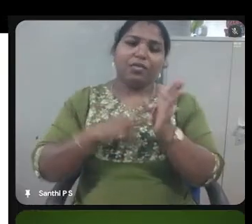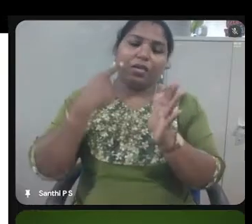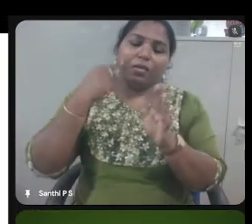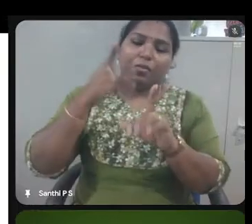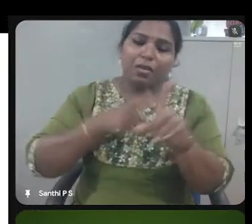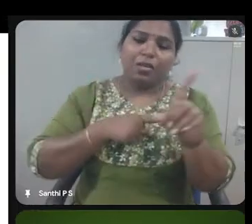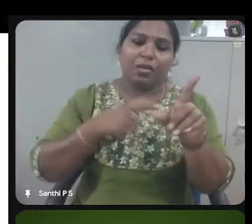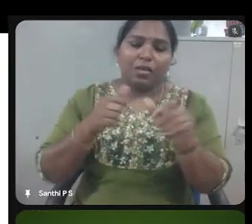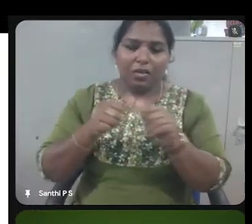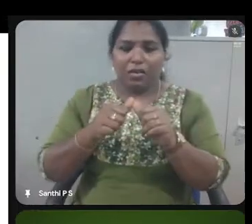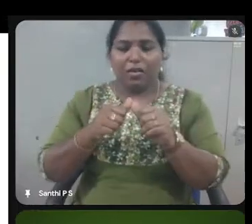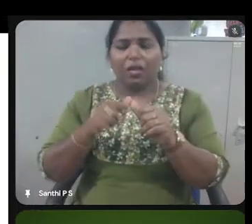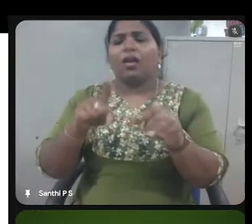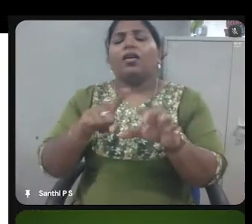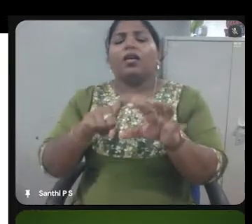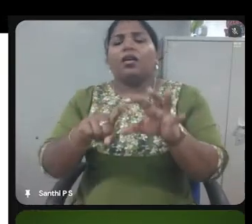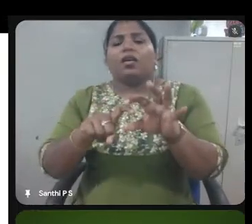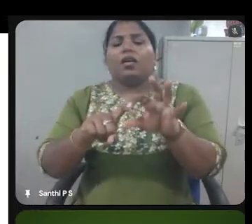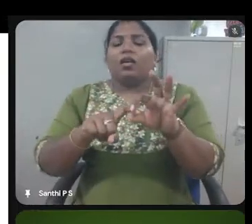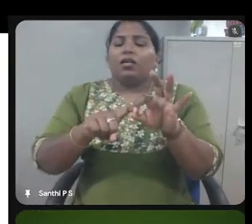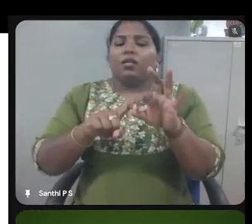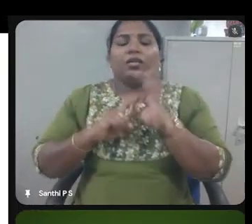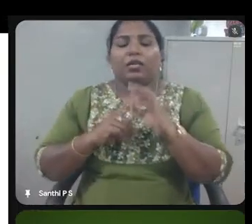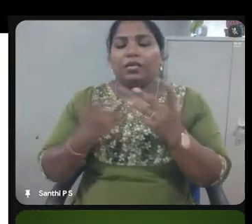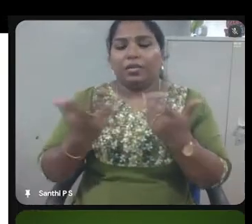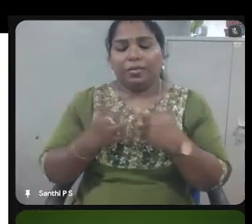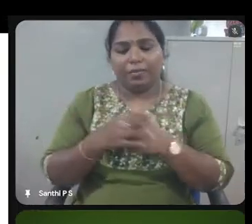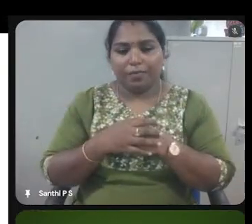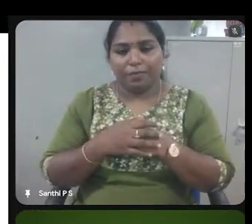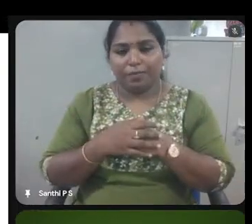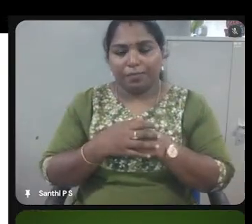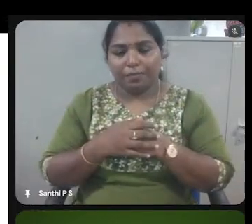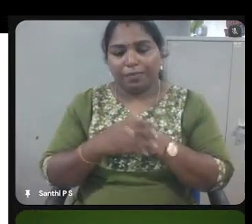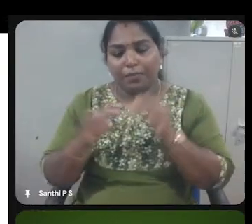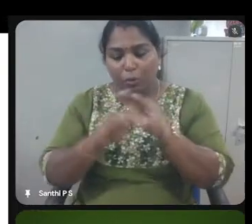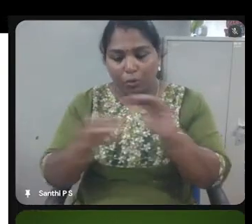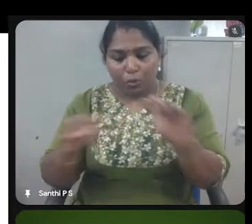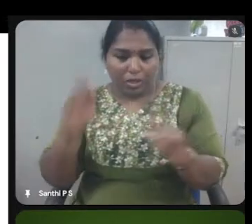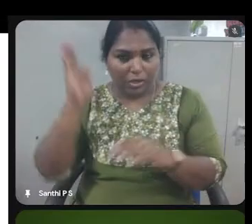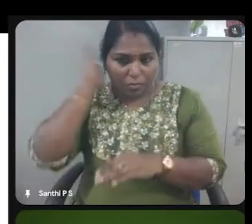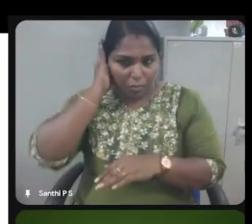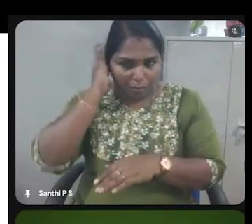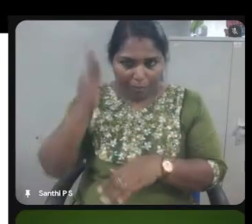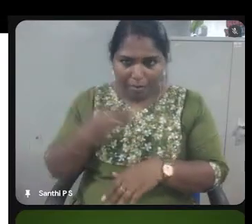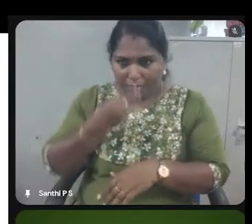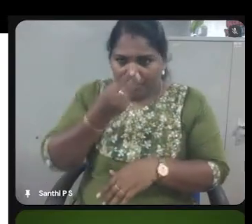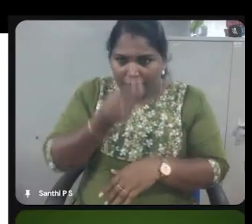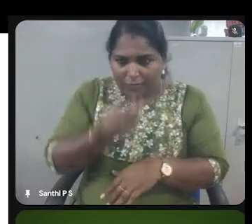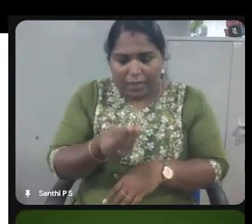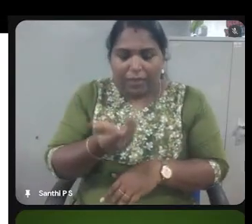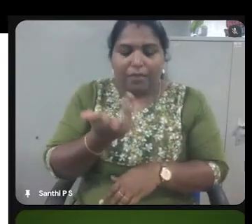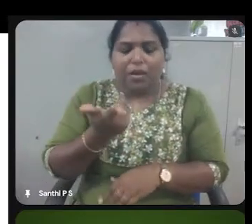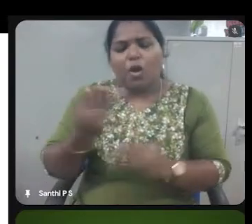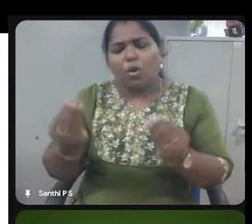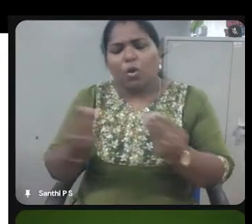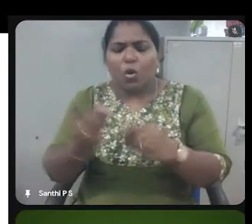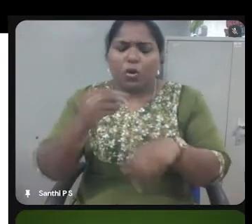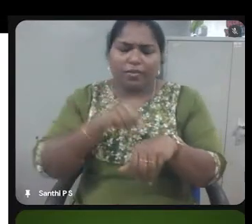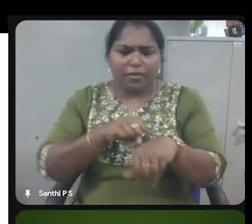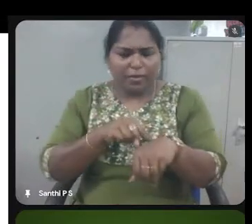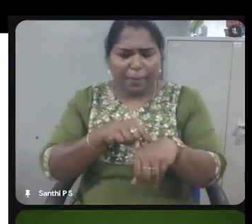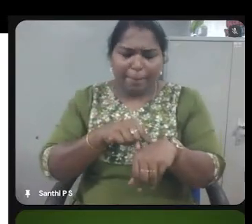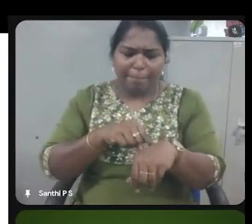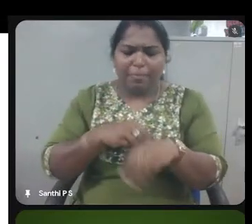എന്റെ ചോദ്യം എന്താണെന്ന് വെച്ചാല്, ഇപ്പൊ കുട്ടികൾക്ക് സ്ക്രീൻ ടൈമിന്റെ കാര്യം നമ്മൾ ഓൾറെഡി പറഞ്ഞു. അപ്പം കുറച്ച് സമയമാണെന്നുണ്ടെങ്കിലും